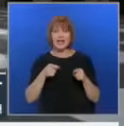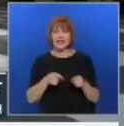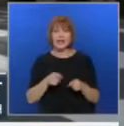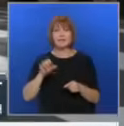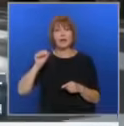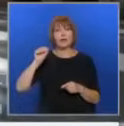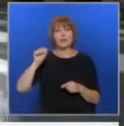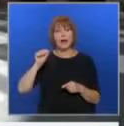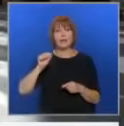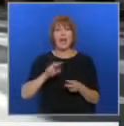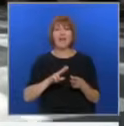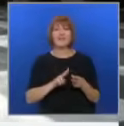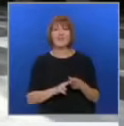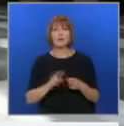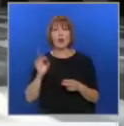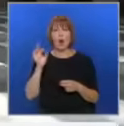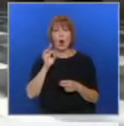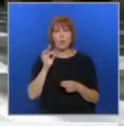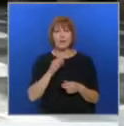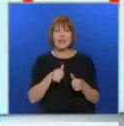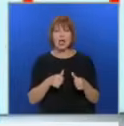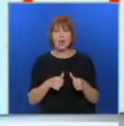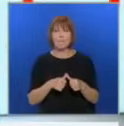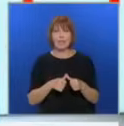от партията на Виктор Орбан и на Марин Люпен.